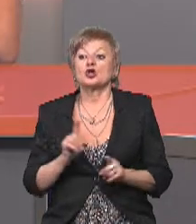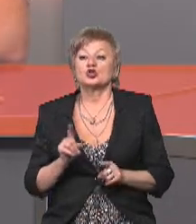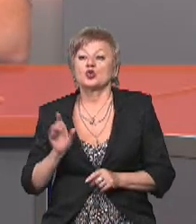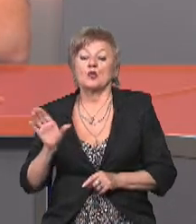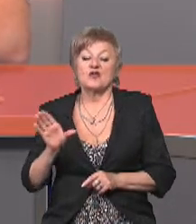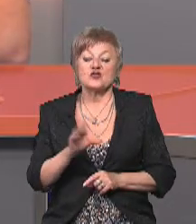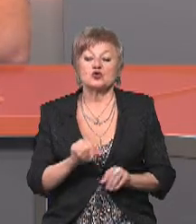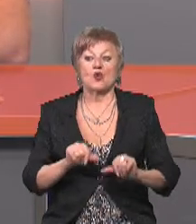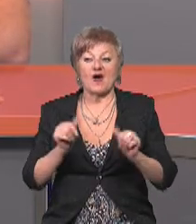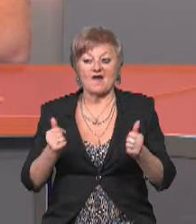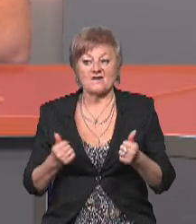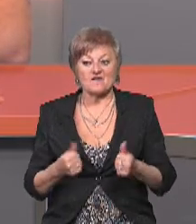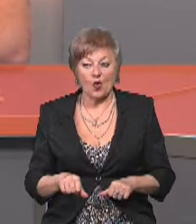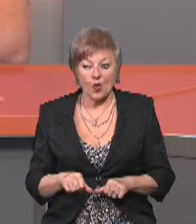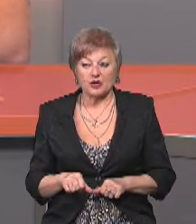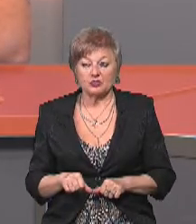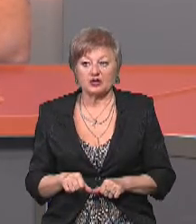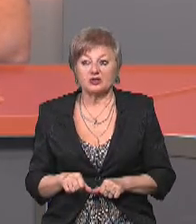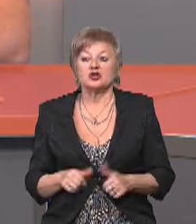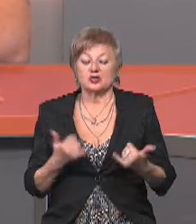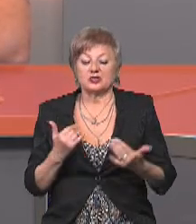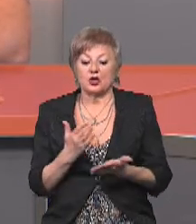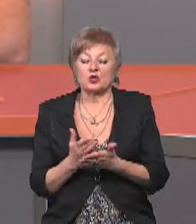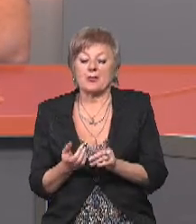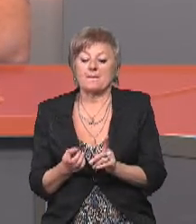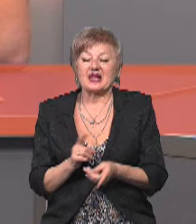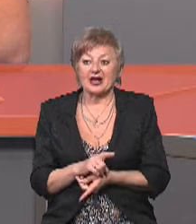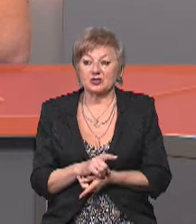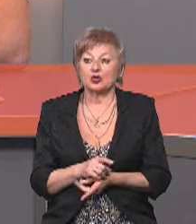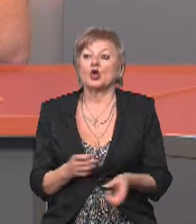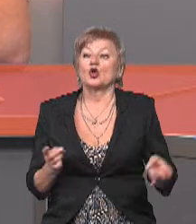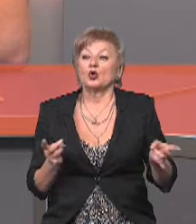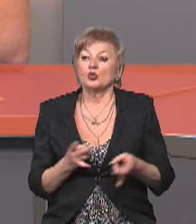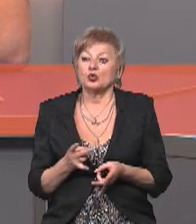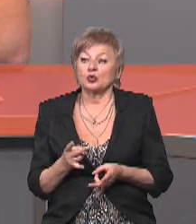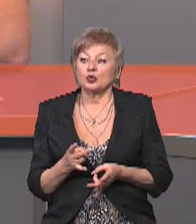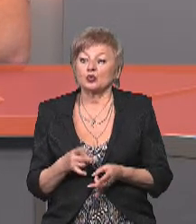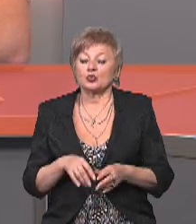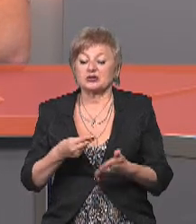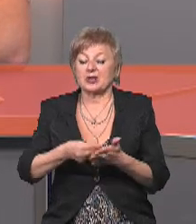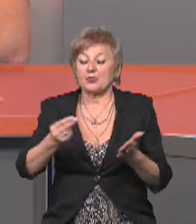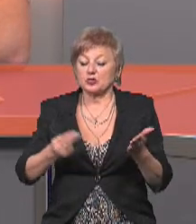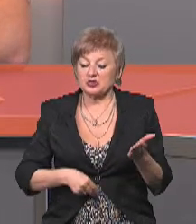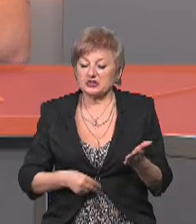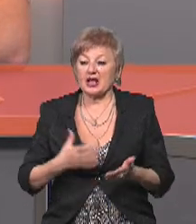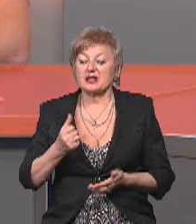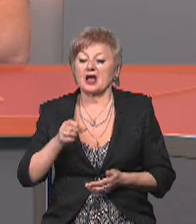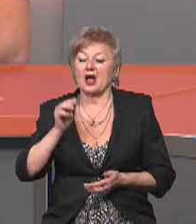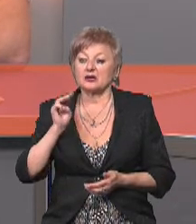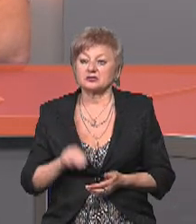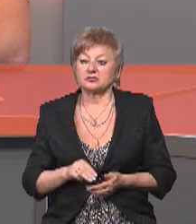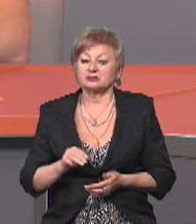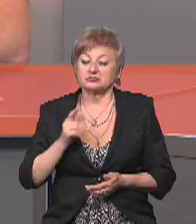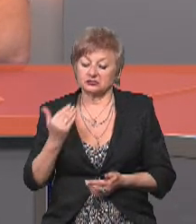все оформить, мы сейчас находимся в переходном периоде. Первый пункт. Нужно подписать акт размежевания с